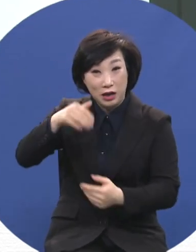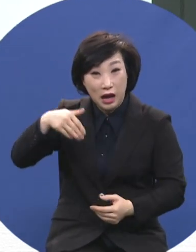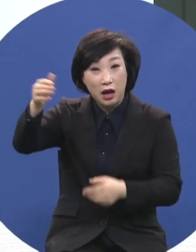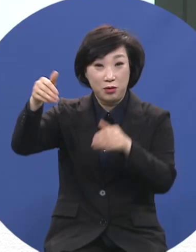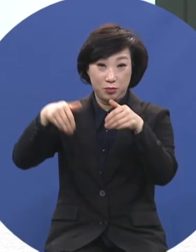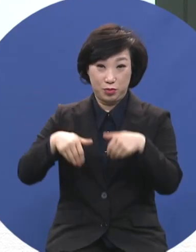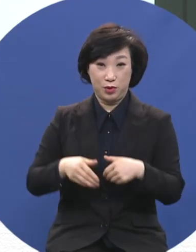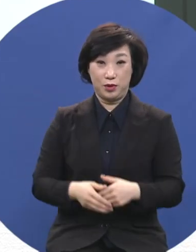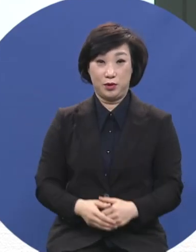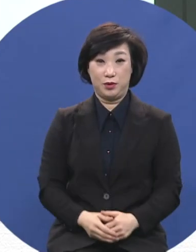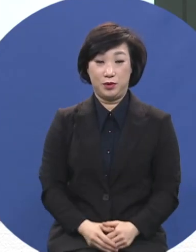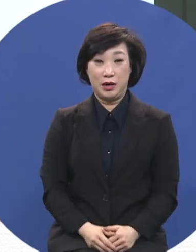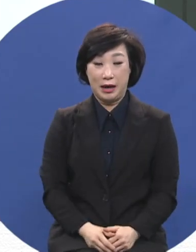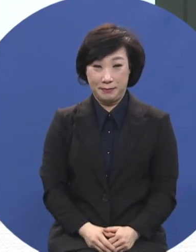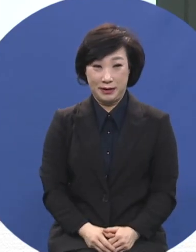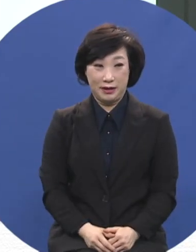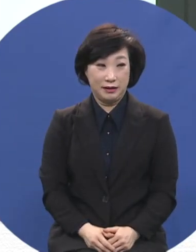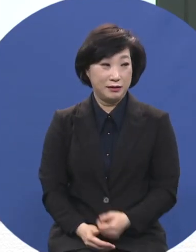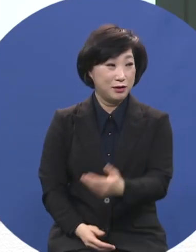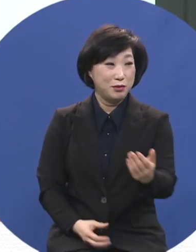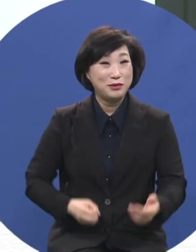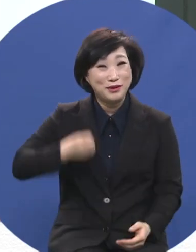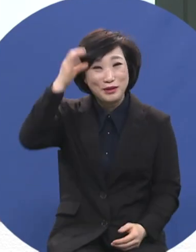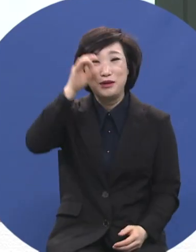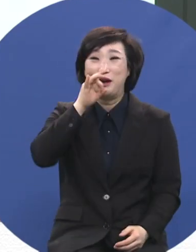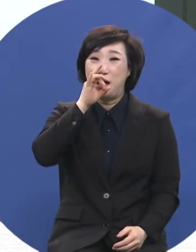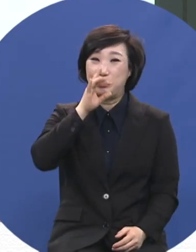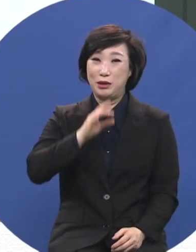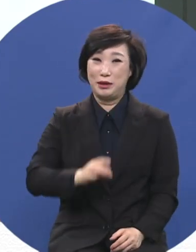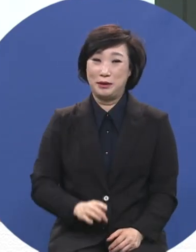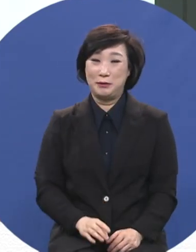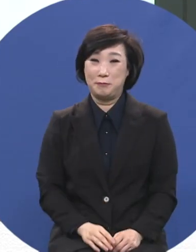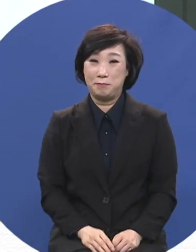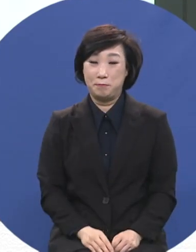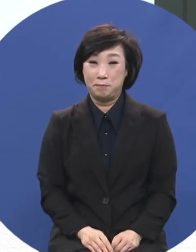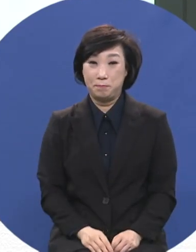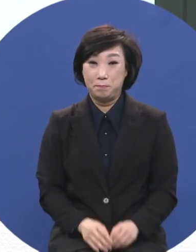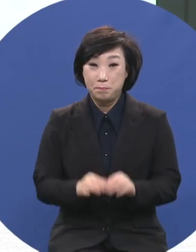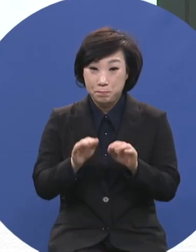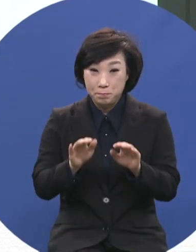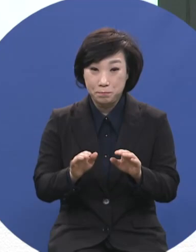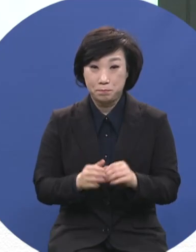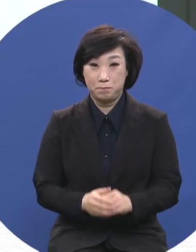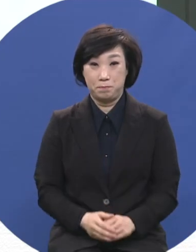거 잊어서는 안 된다. 어? 보세요.